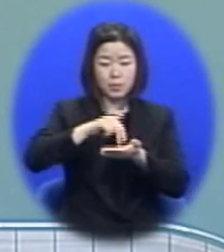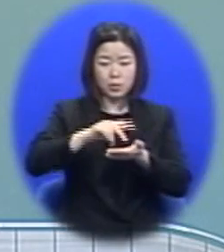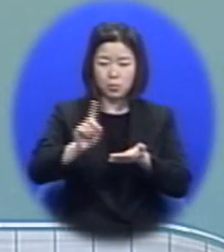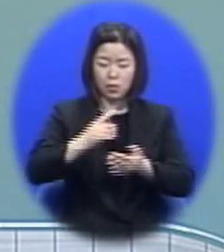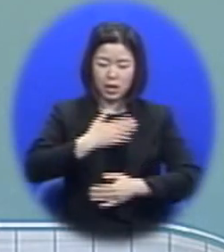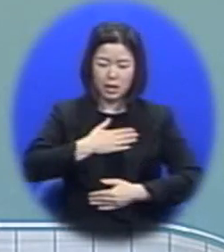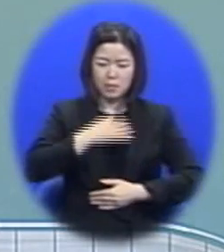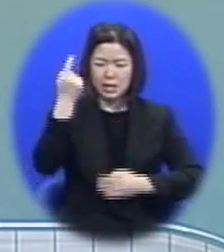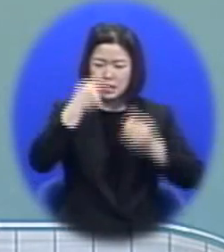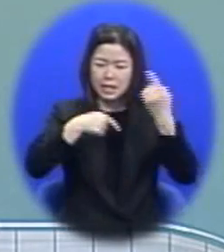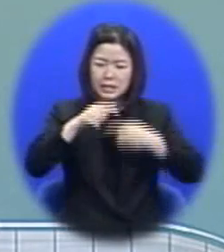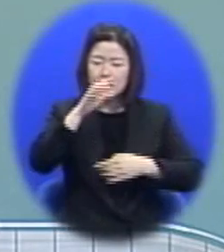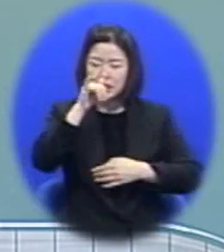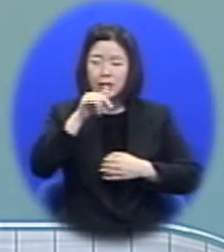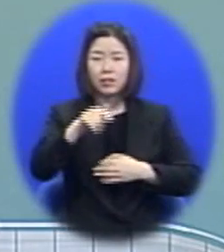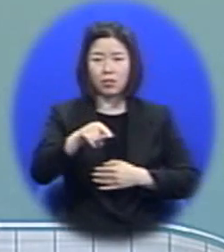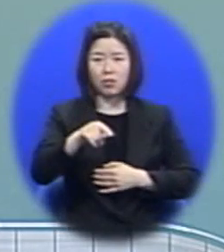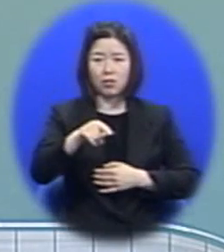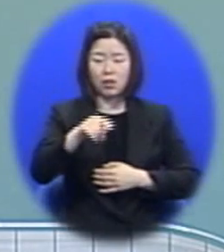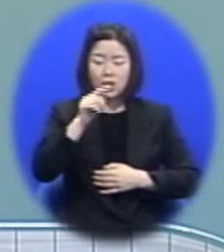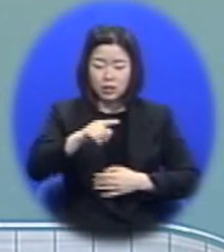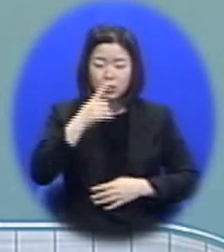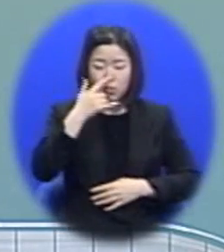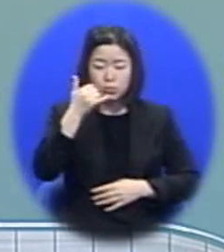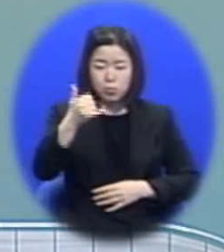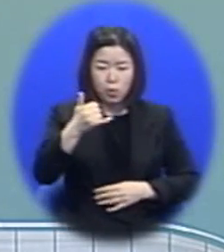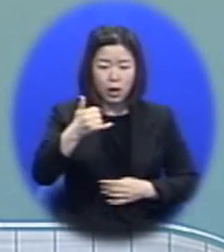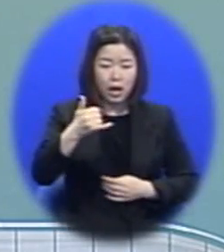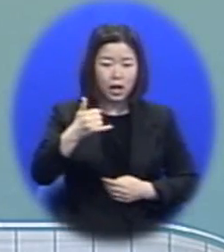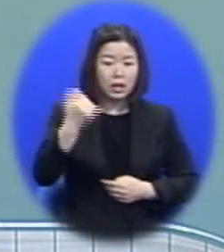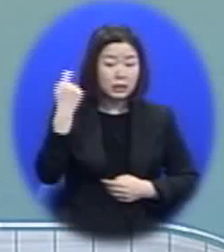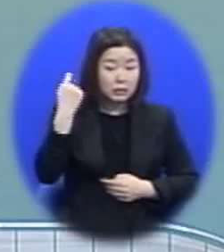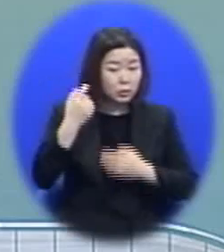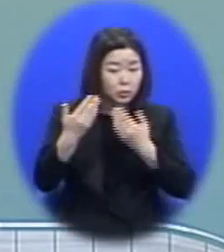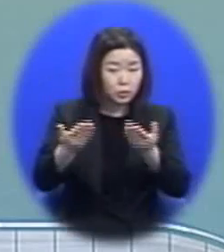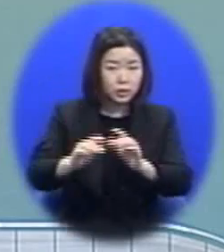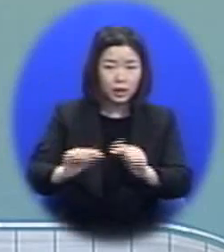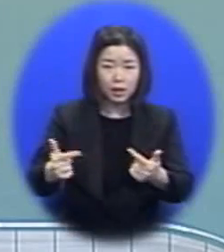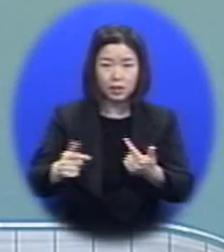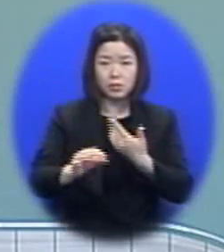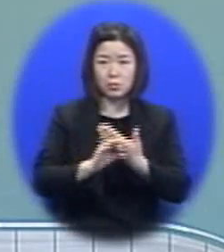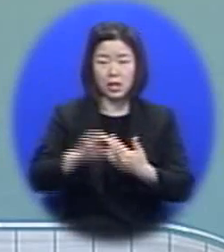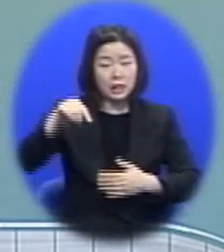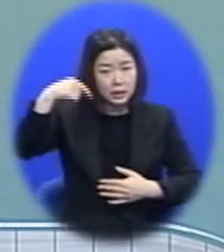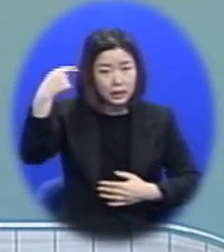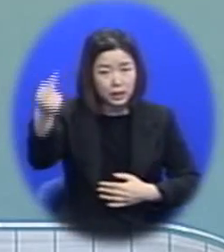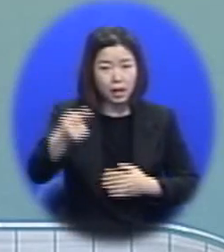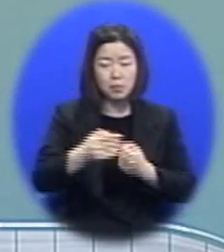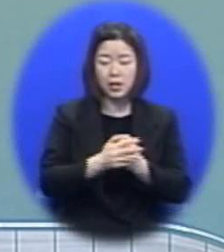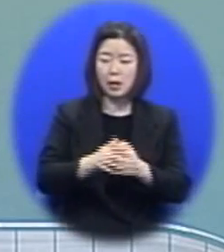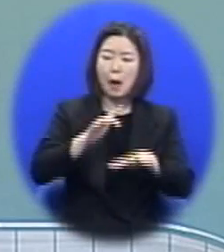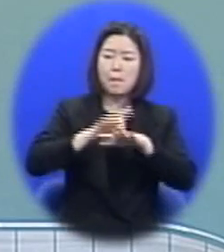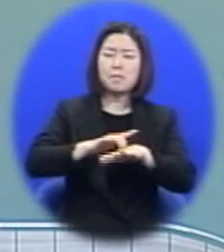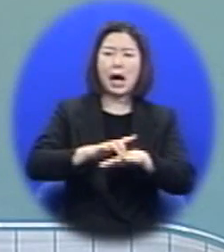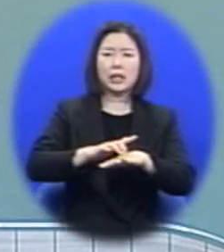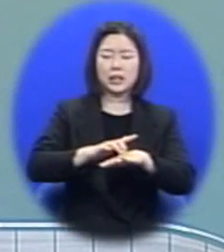것입니다 그걸 부모가 받아주지 않으면 들어주지 않으면 그다음에는 마귀가 친구가